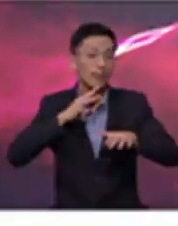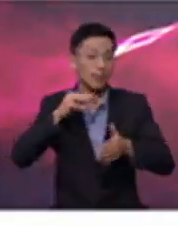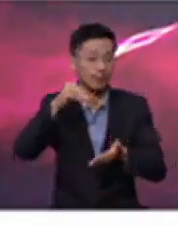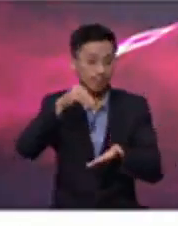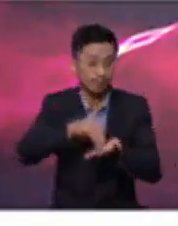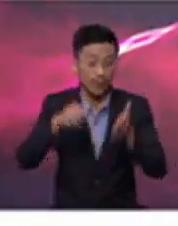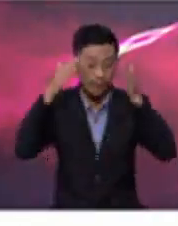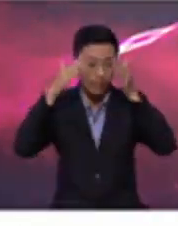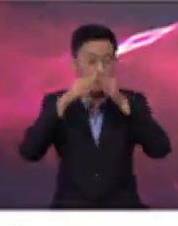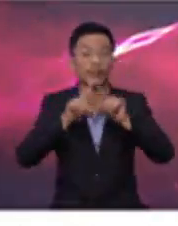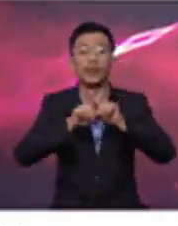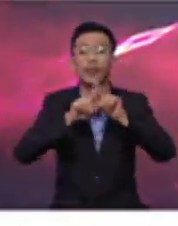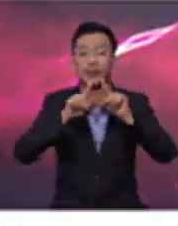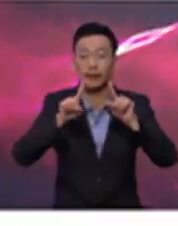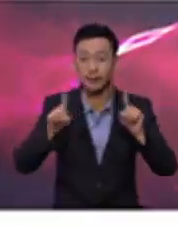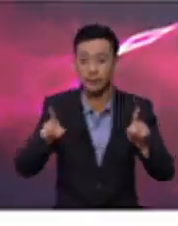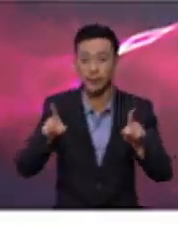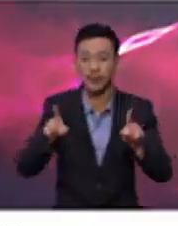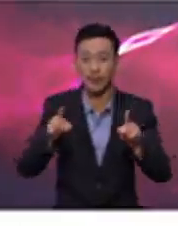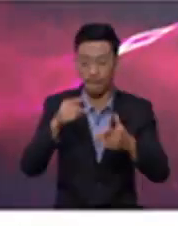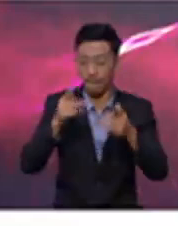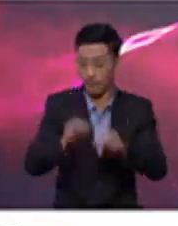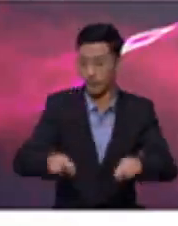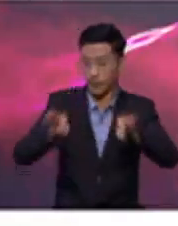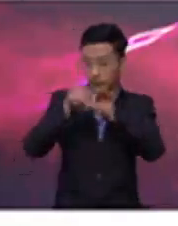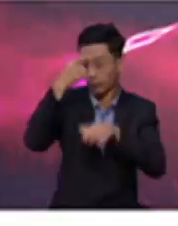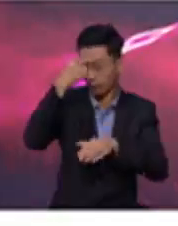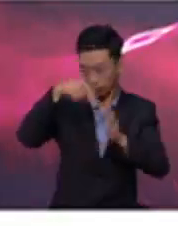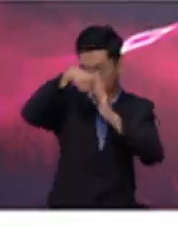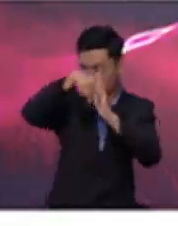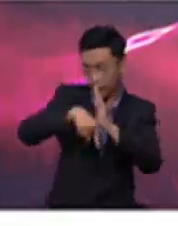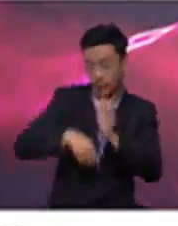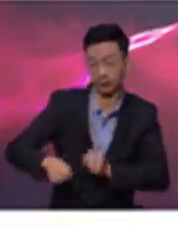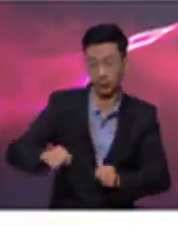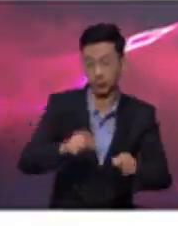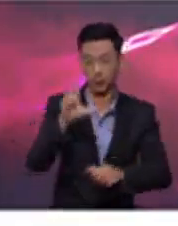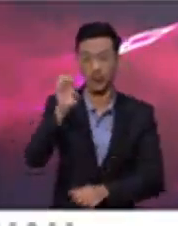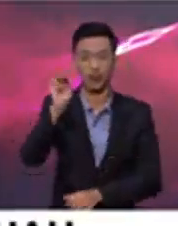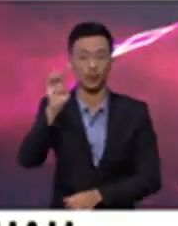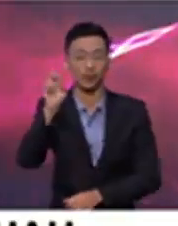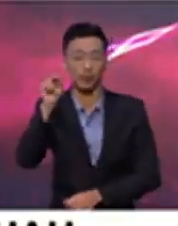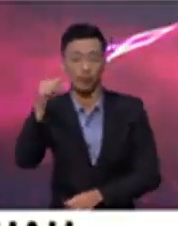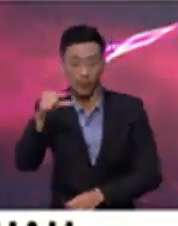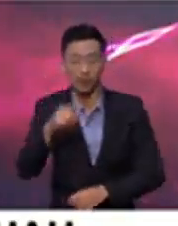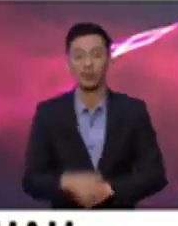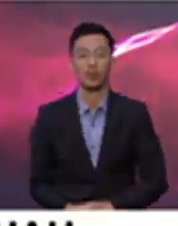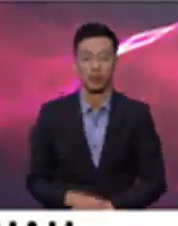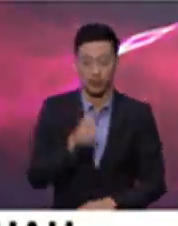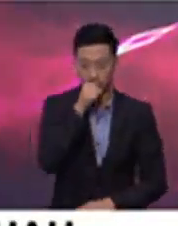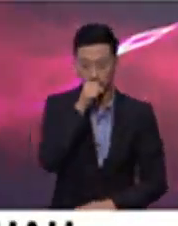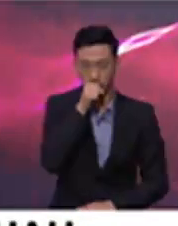ir Sungai masih lagi melimpah dan banjir masih berulang Dalam pada itu saya masih